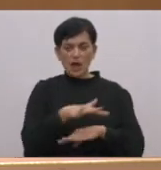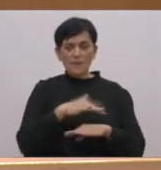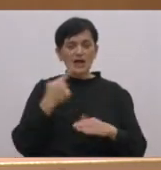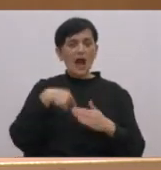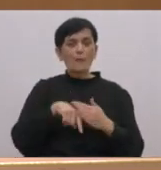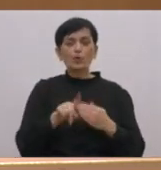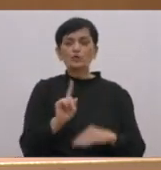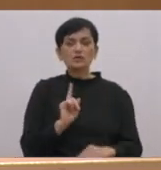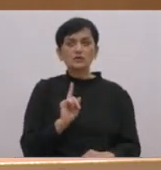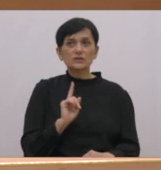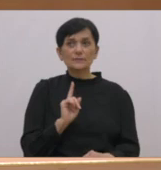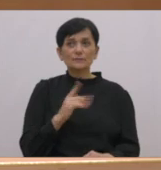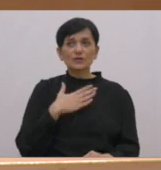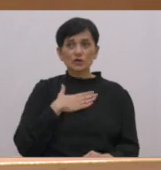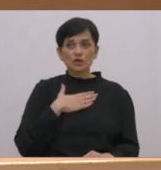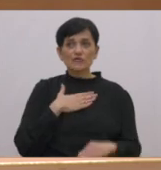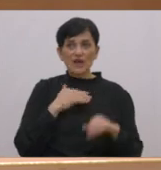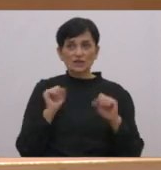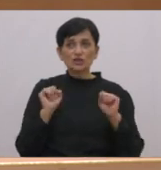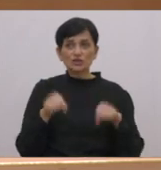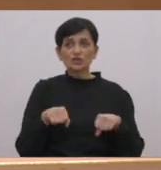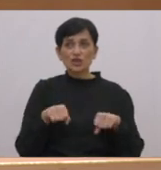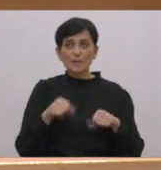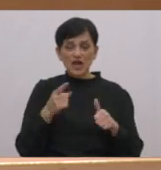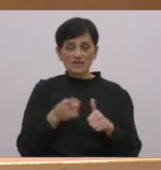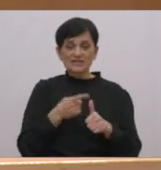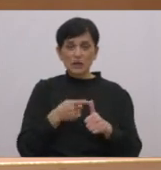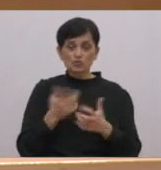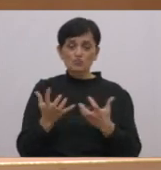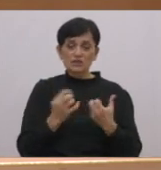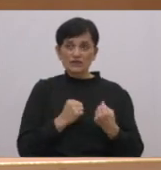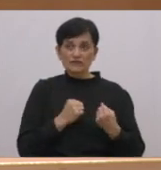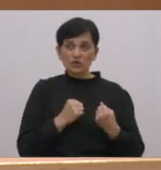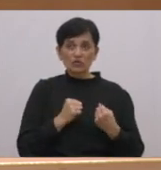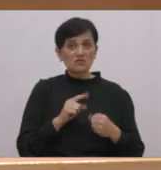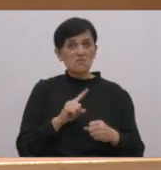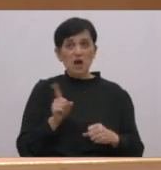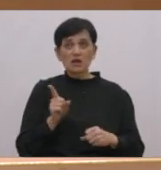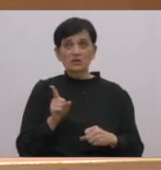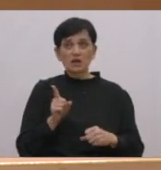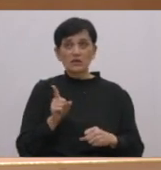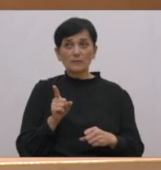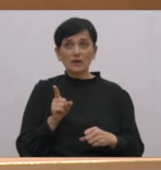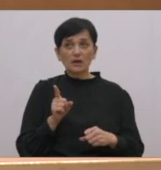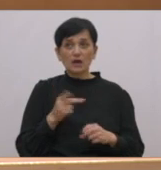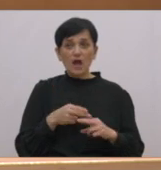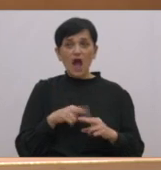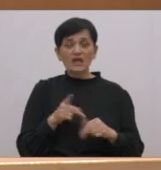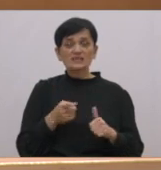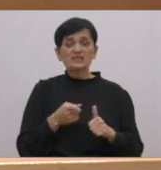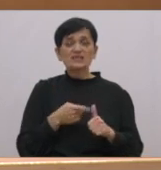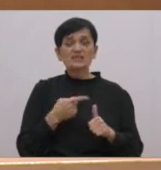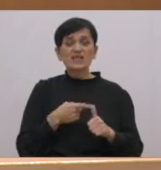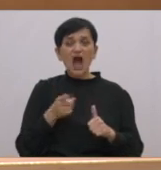რომ ჩვენ შეიძლება სტატუსი მივიღოთ, მაგრამ ეს სტატუსი